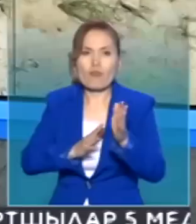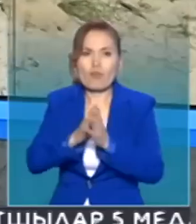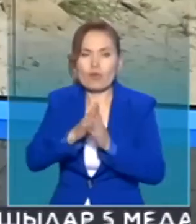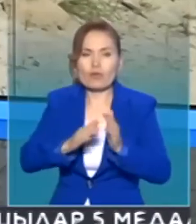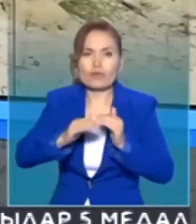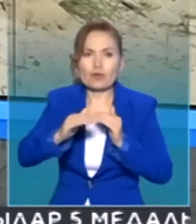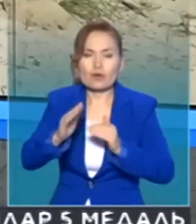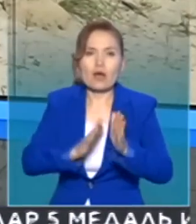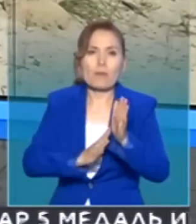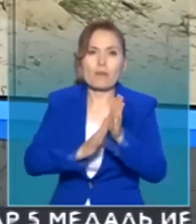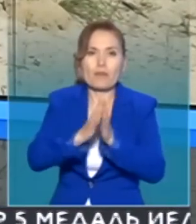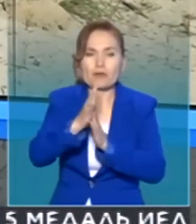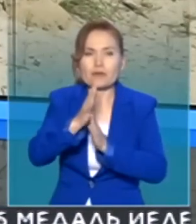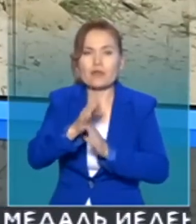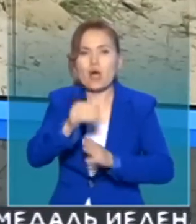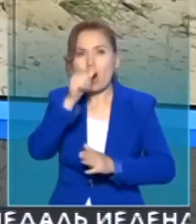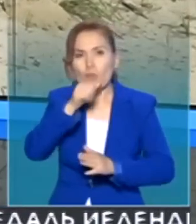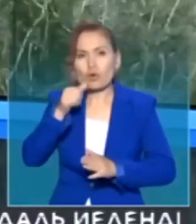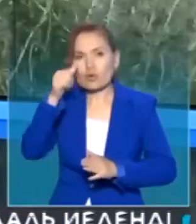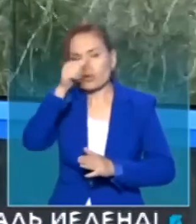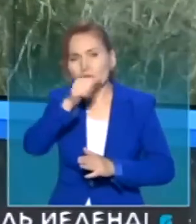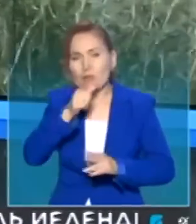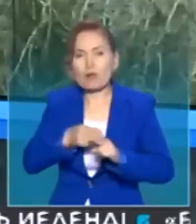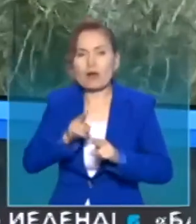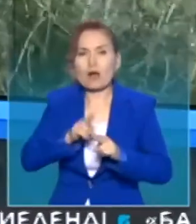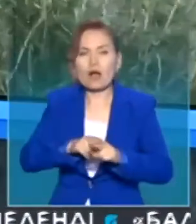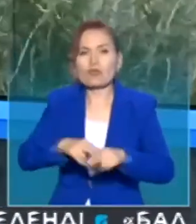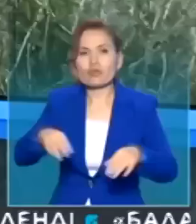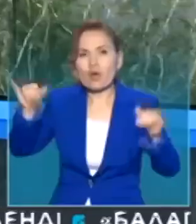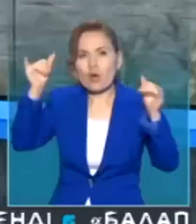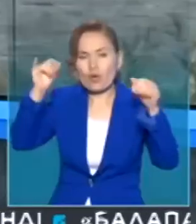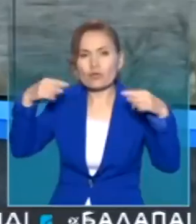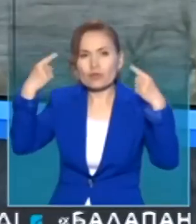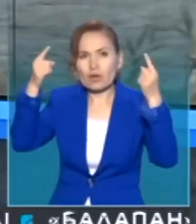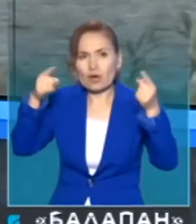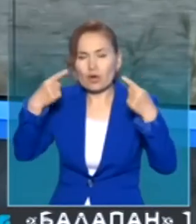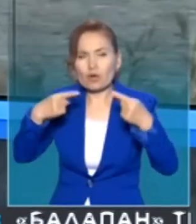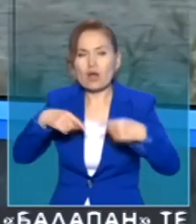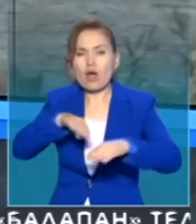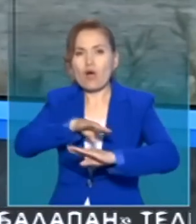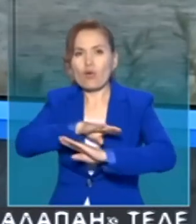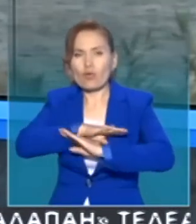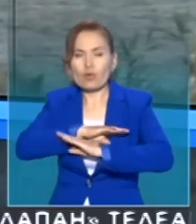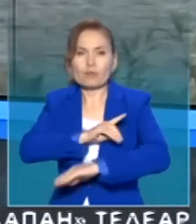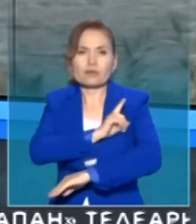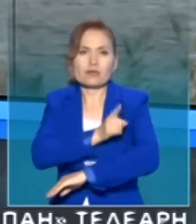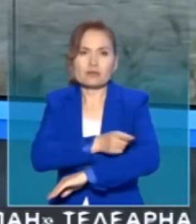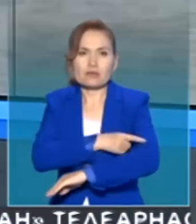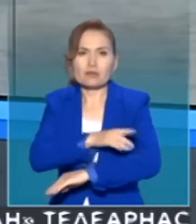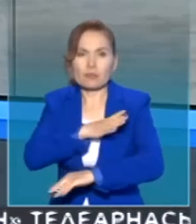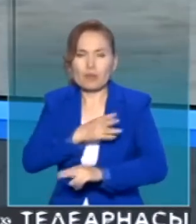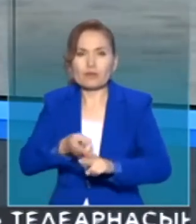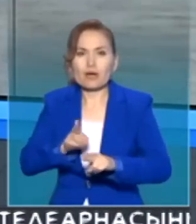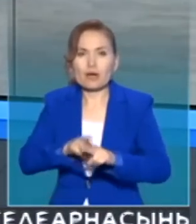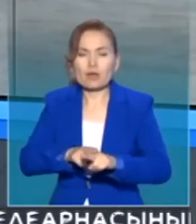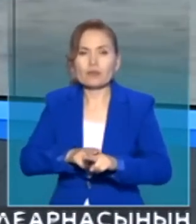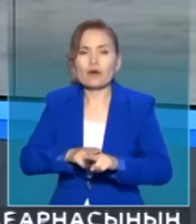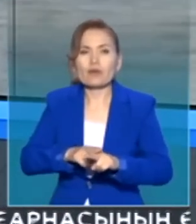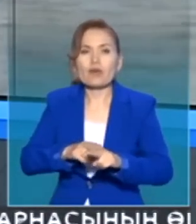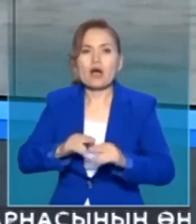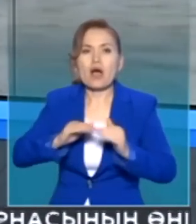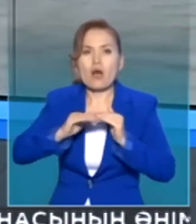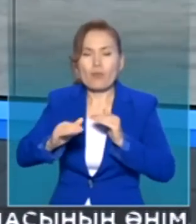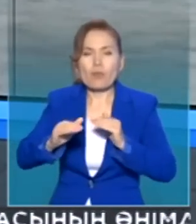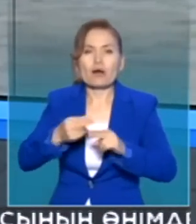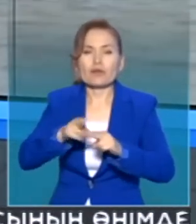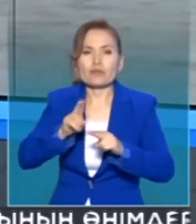Былтыр қуаңшылықта жерден қылтанақ таппай қырылған төрт түліктің өзі бауырын көтеріп шаруалардың көңілі жай тапқан. Сондай-ақ шөл даладан